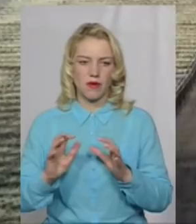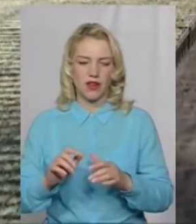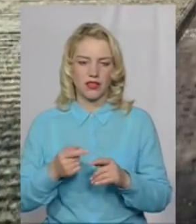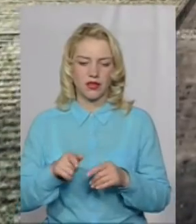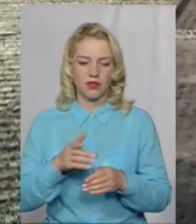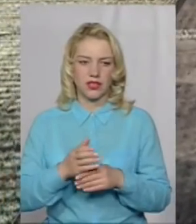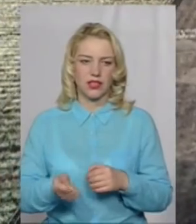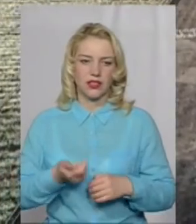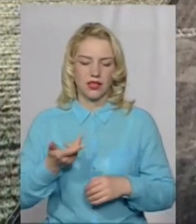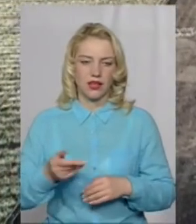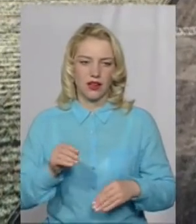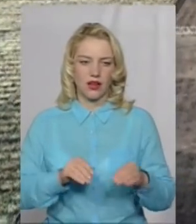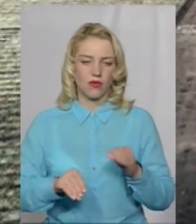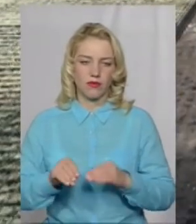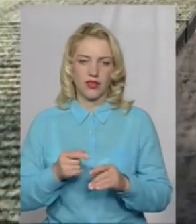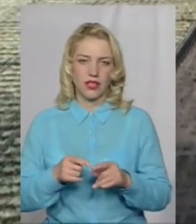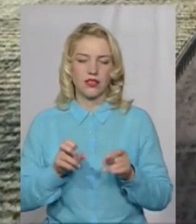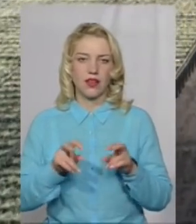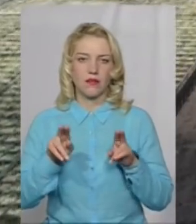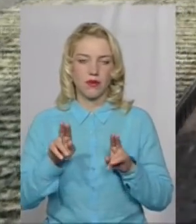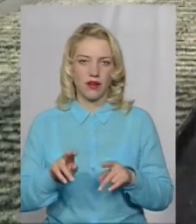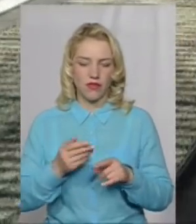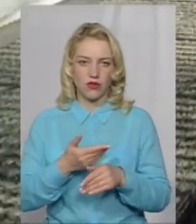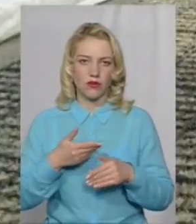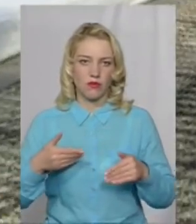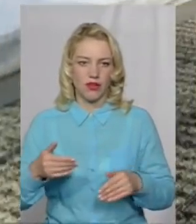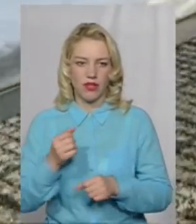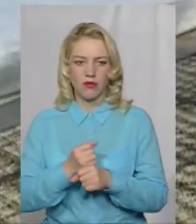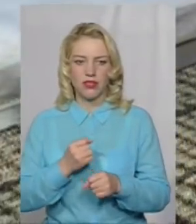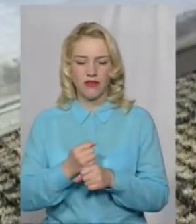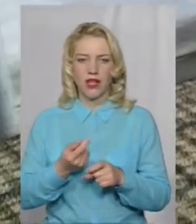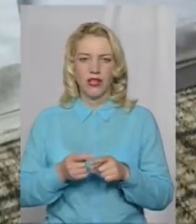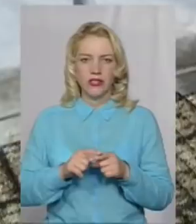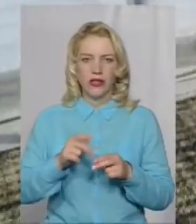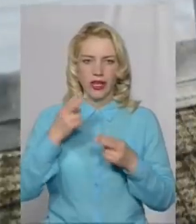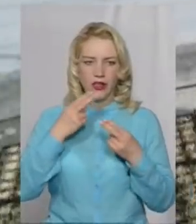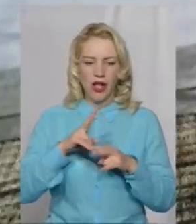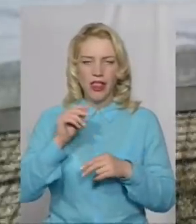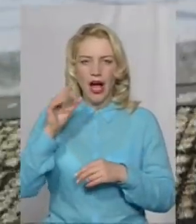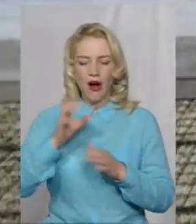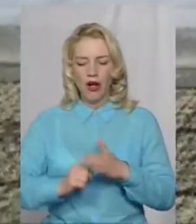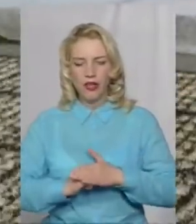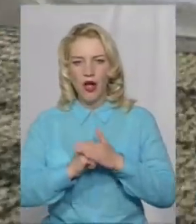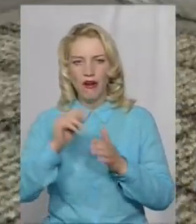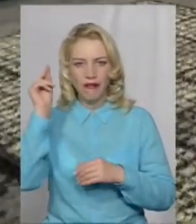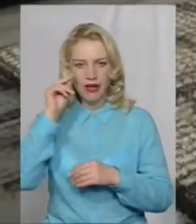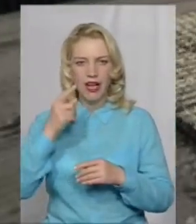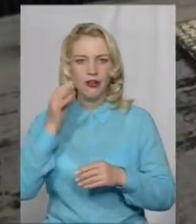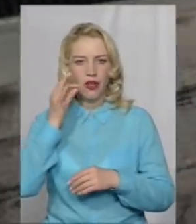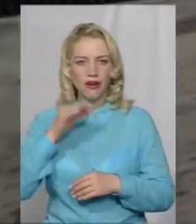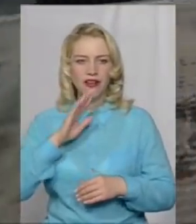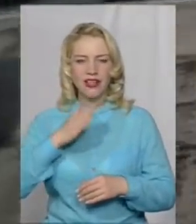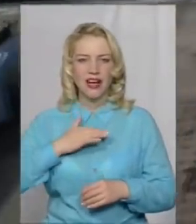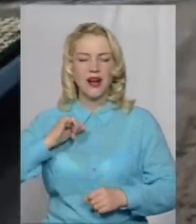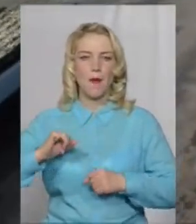компонентів є сьогодні. Як правило, ми відпрацювали цю технологію на основі вивчення досвіду наших польських